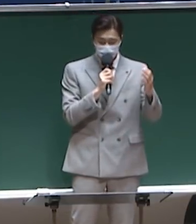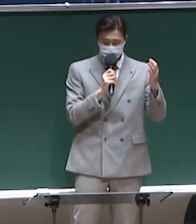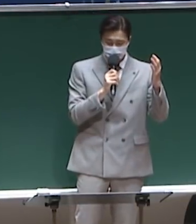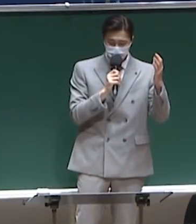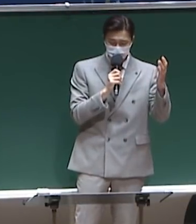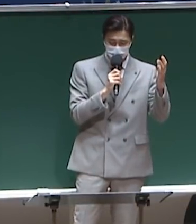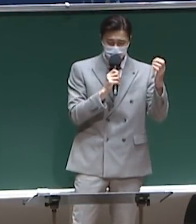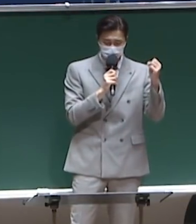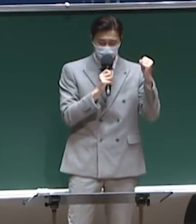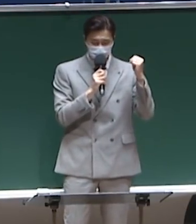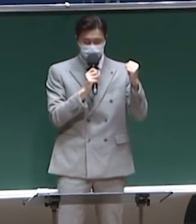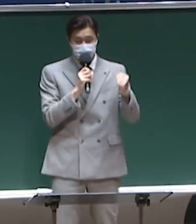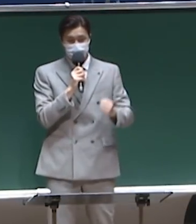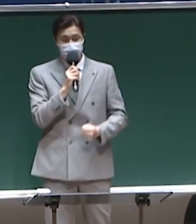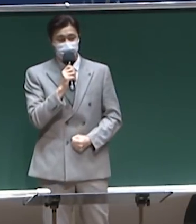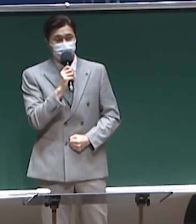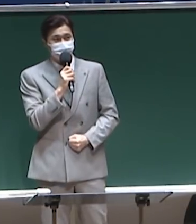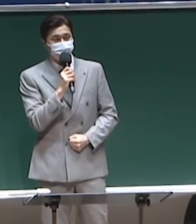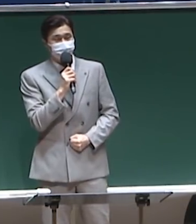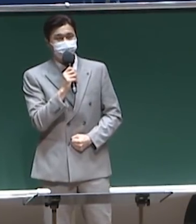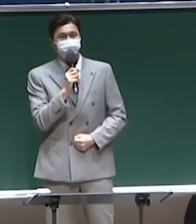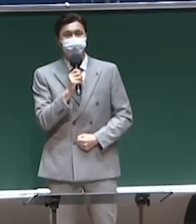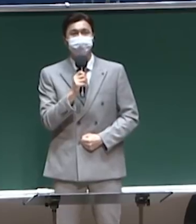이 삼칠 현장이 우리의 것입니다